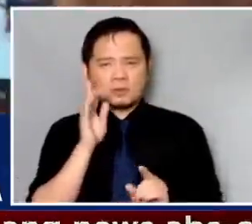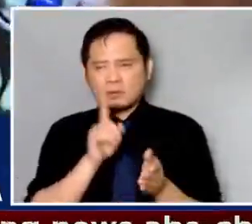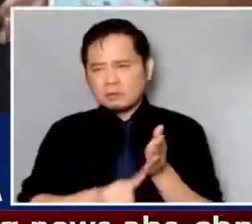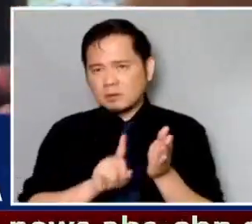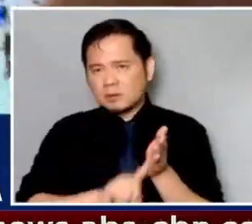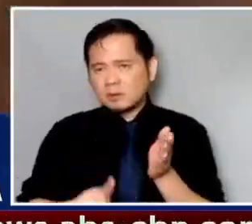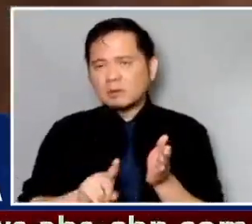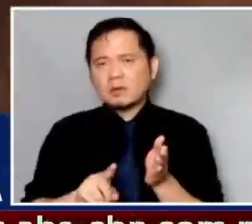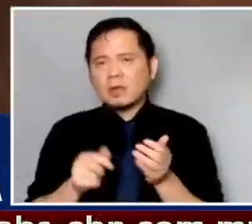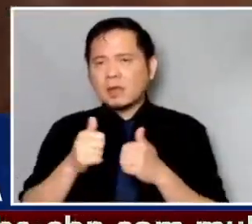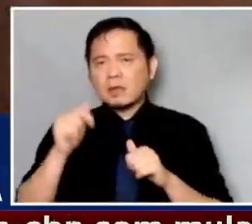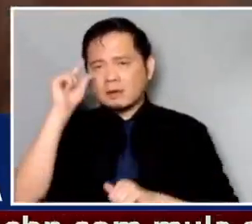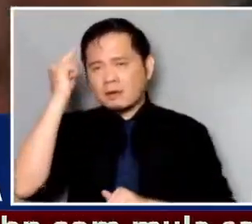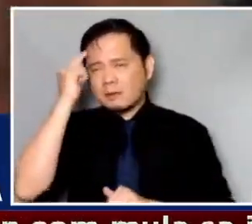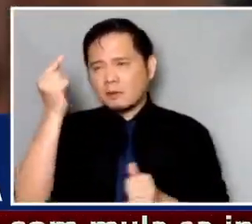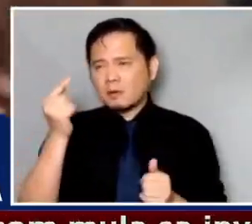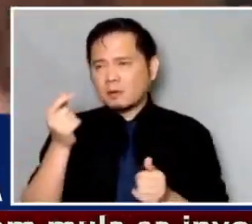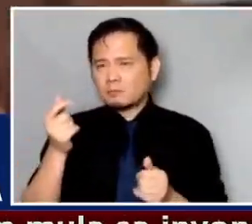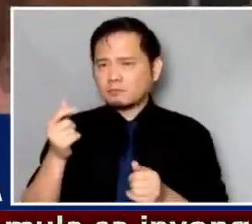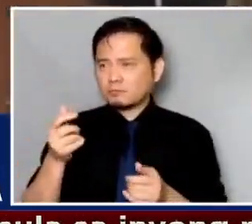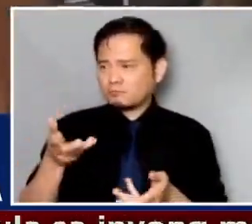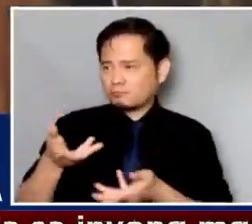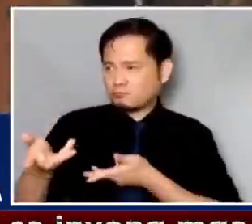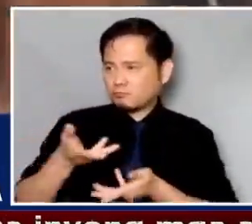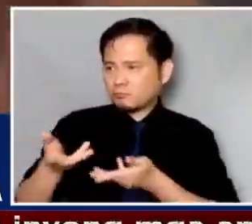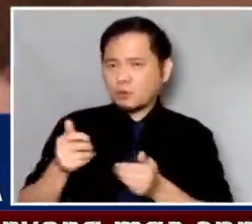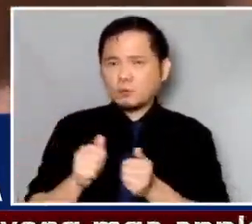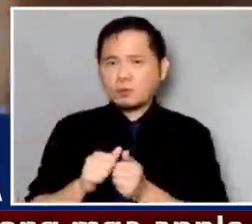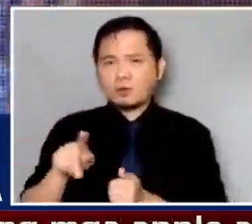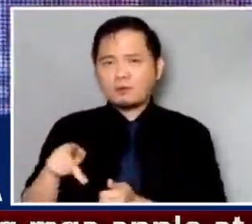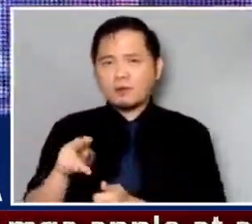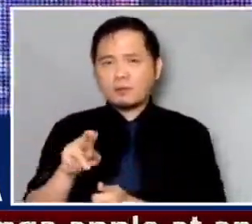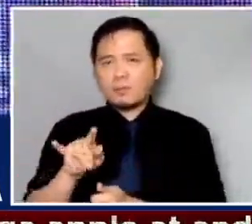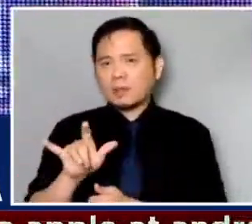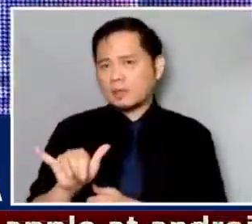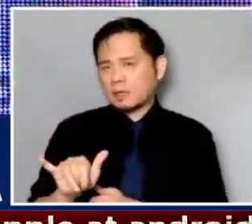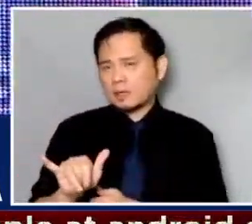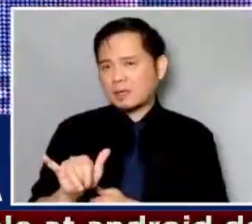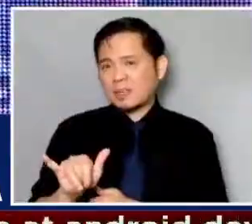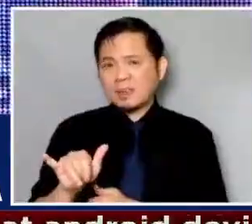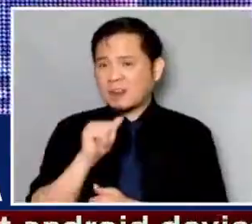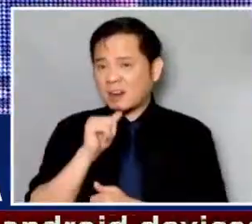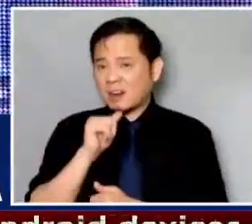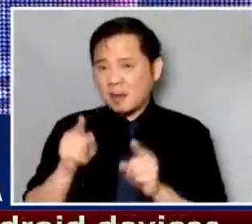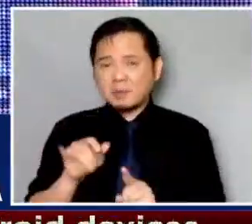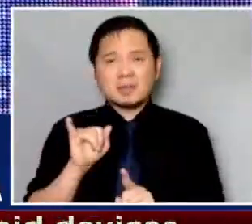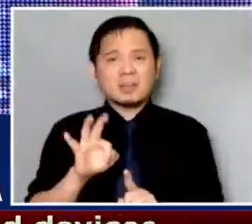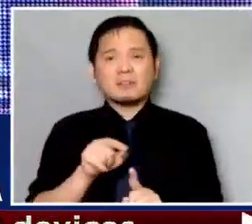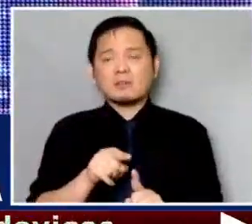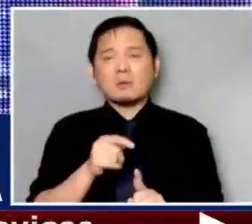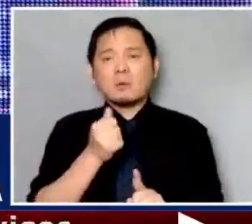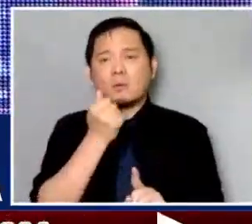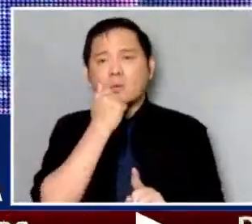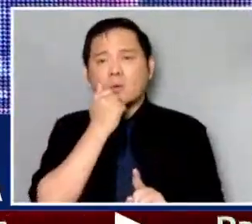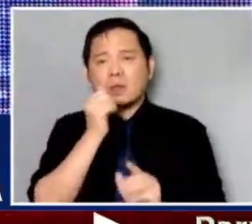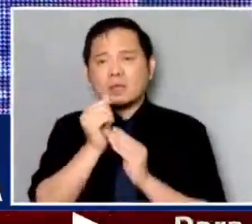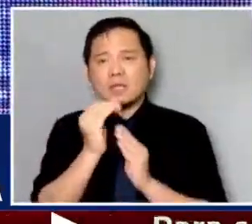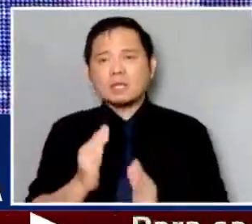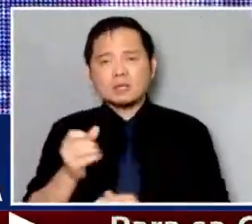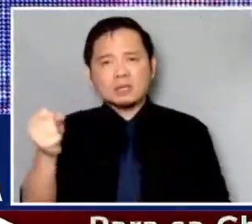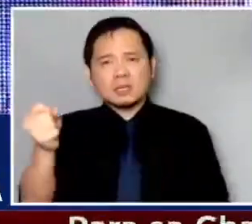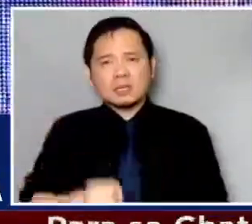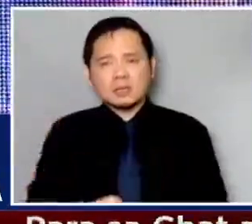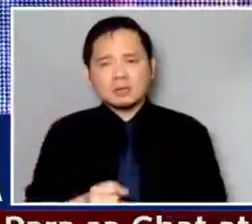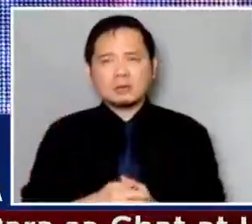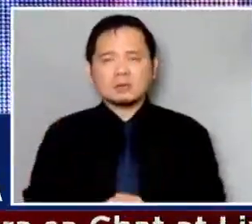ng gobyerno sa Pharmaly Pharmaceutical kung maling mga lider ang mahahalal. Muli ring iginiit ni Lacson na